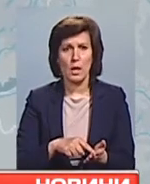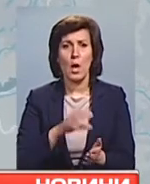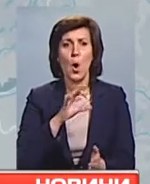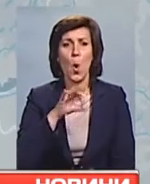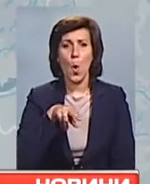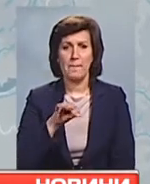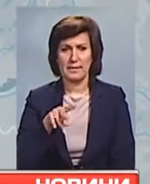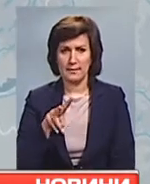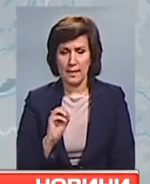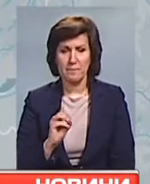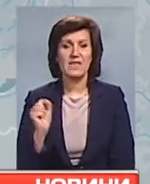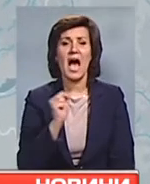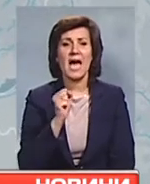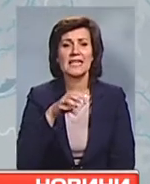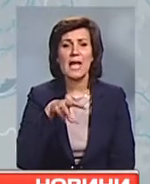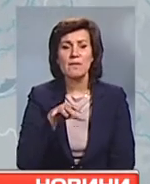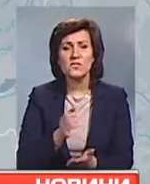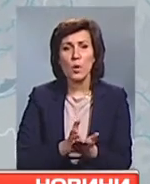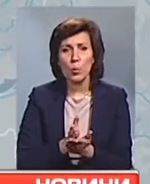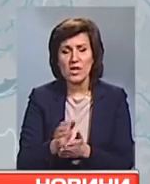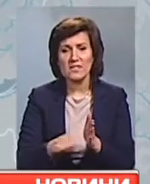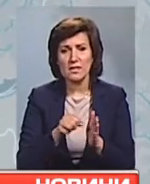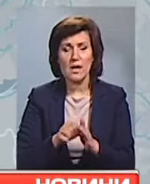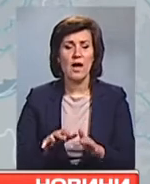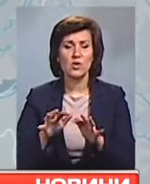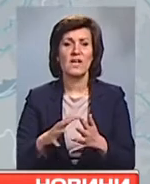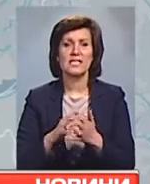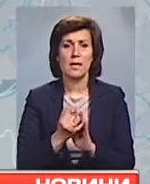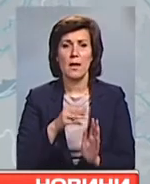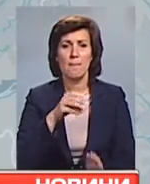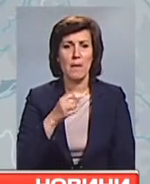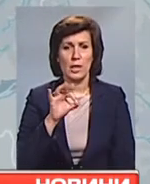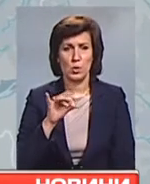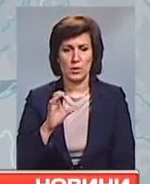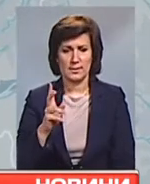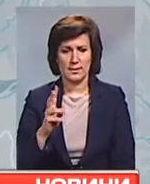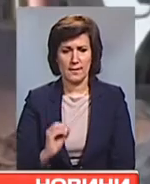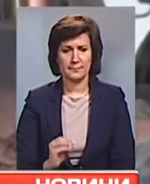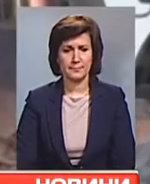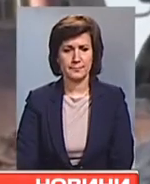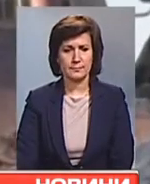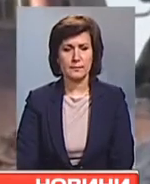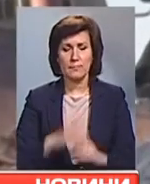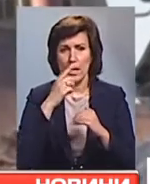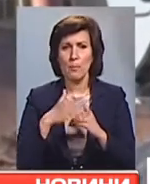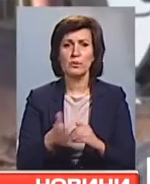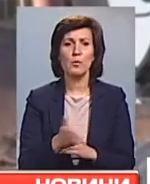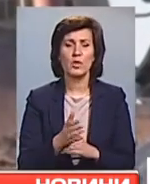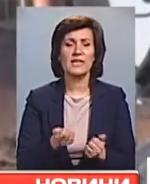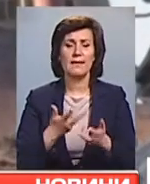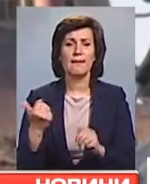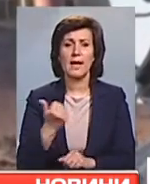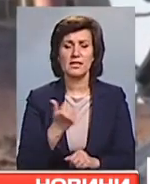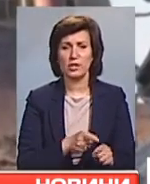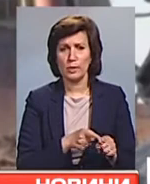опитне. На Артемівському напрямку терористи атакували селище Майорське. Поблизу Маріуполя вже декілька